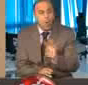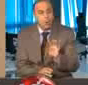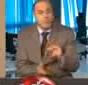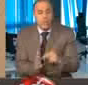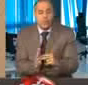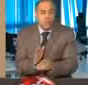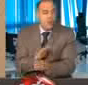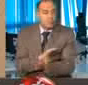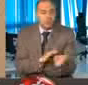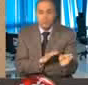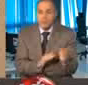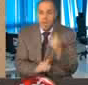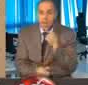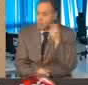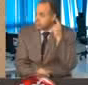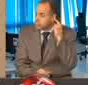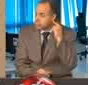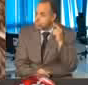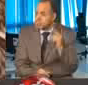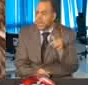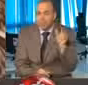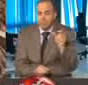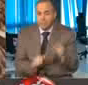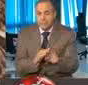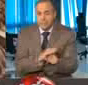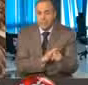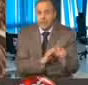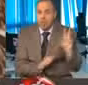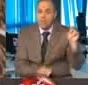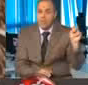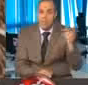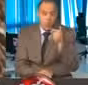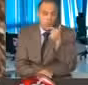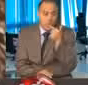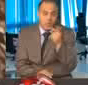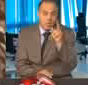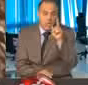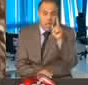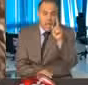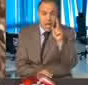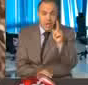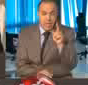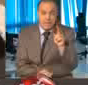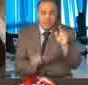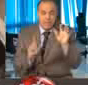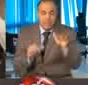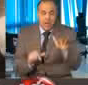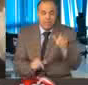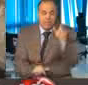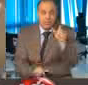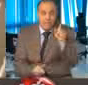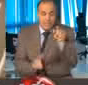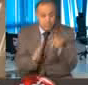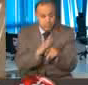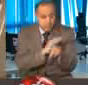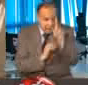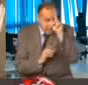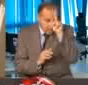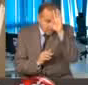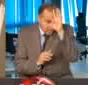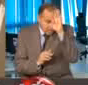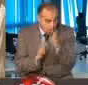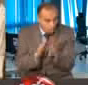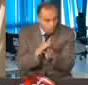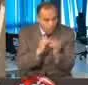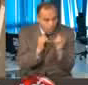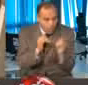السورية. وأفادت وكالة اللاجئين التابعة للأمم المتحدة بأن نحو 7000 لاجئ عراقي يقيمون في مخيم